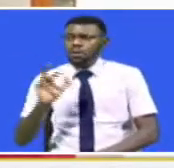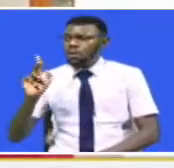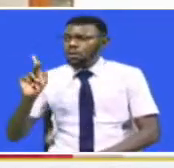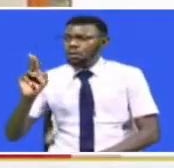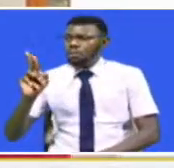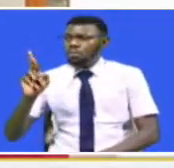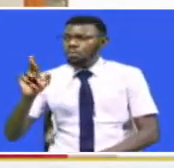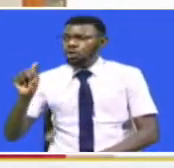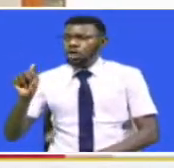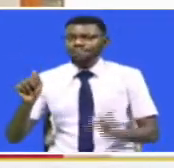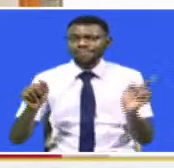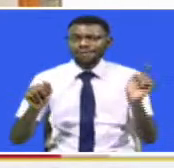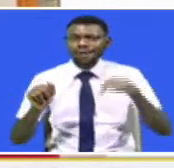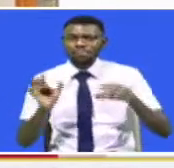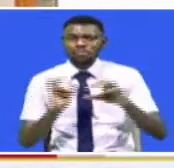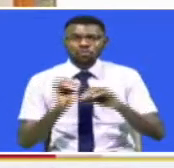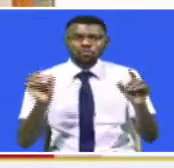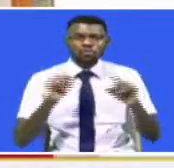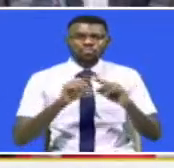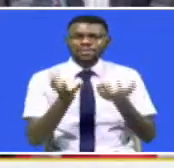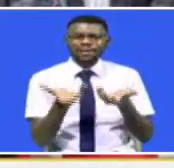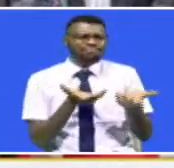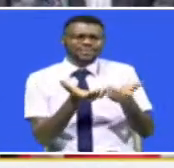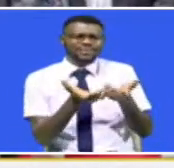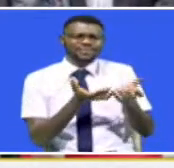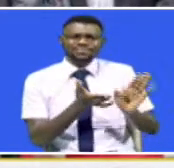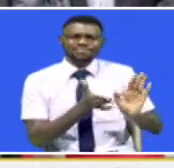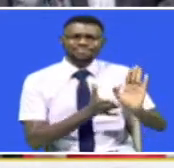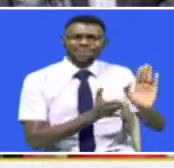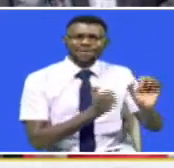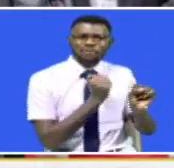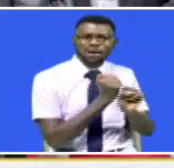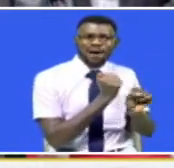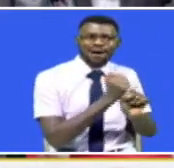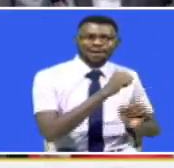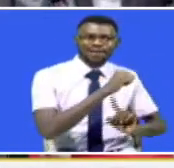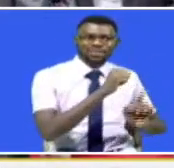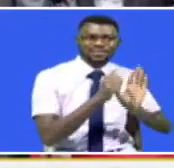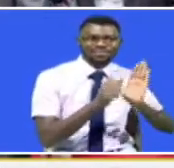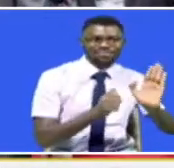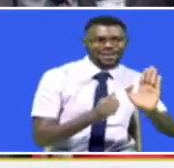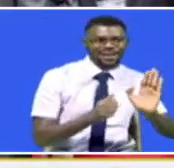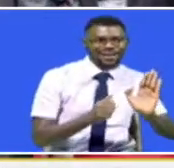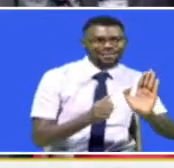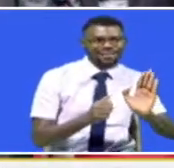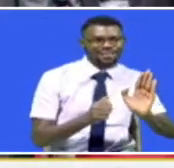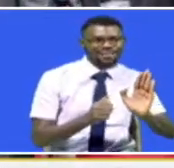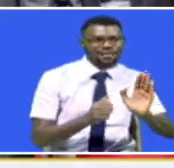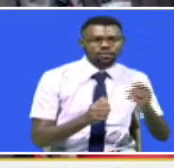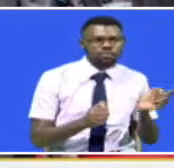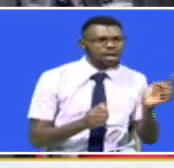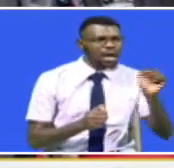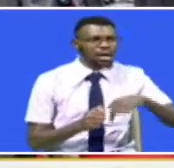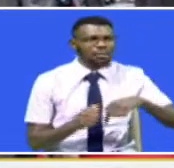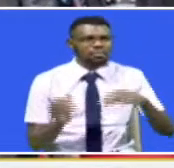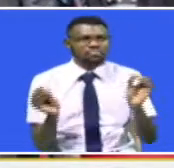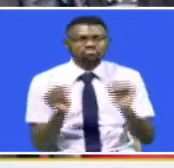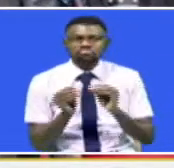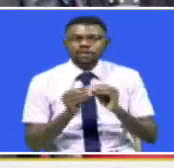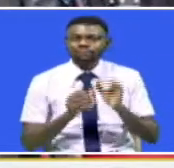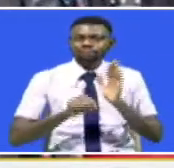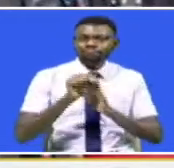licha ya kuwa masuala ya uhusiano wa kibiashara ni majukumu ya wizara yake. Kukosekana kwake kwenye mkutano huo